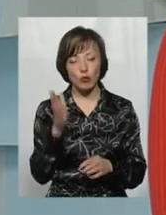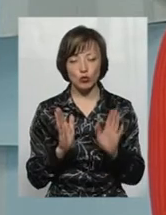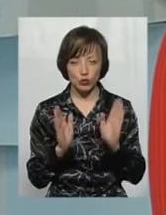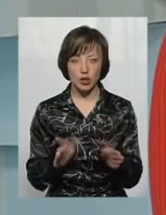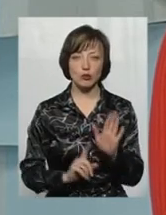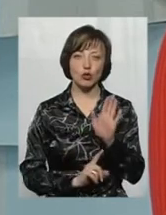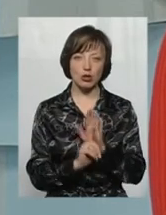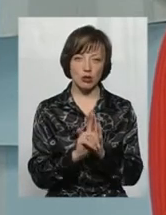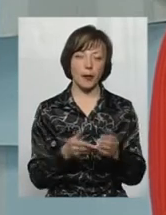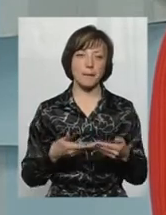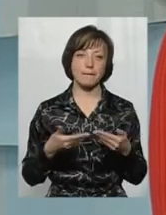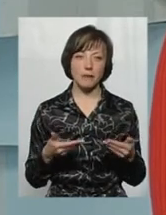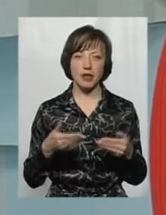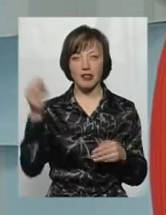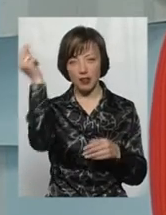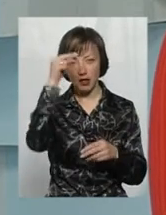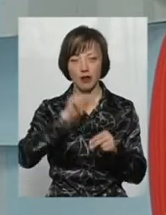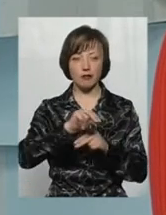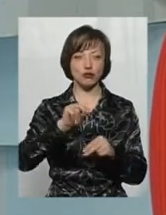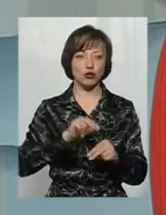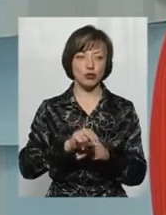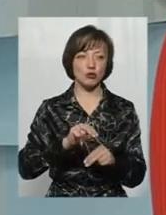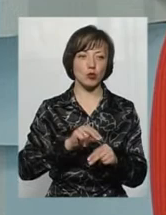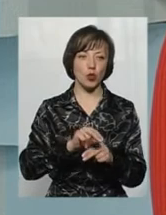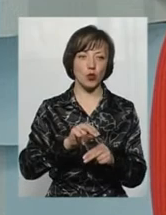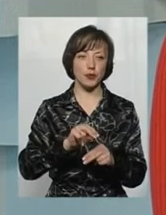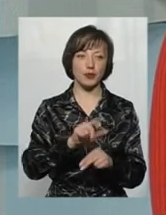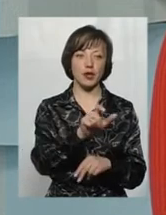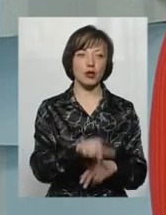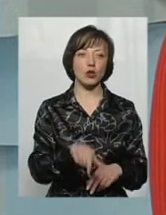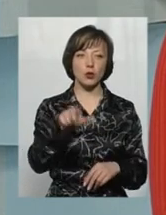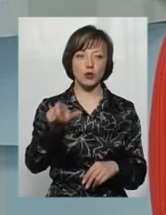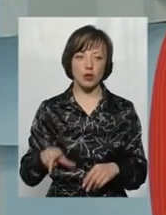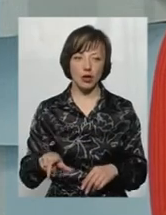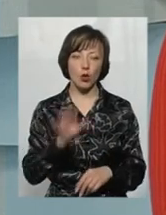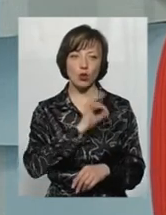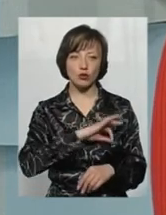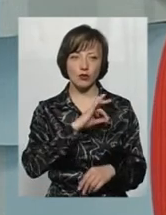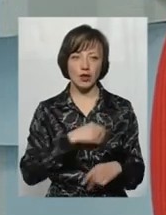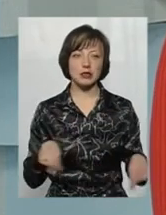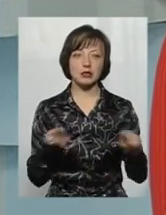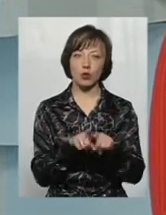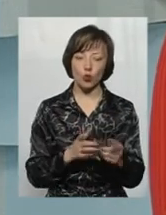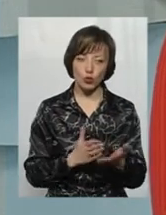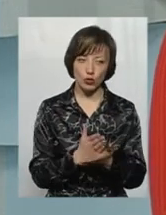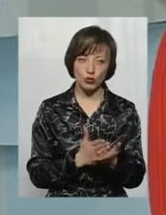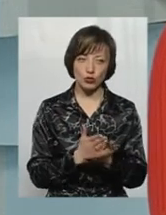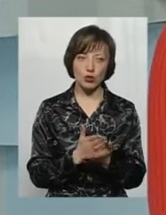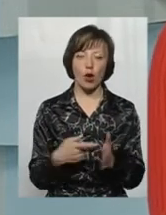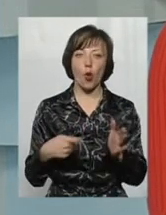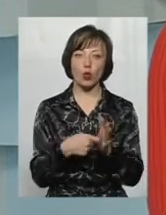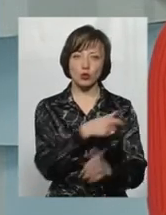ми навчимо, по-перше, людей користуватись такою послугою,